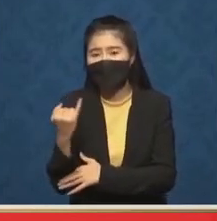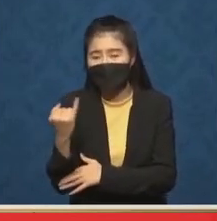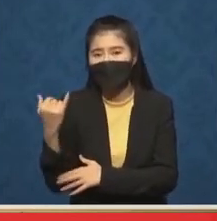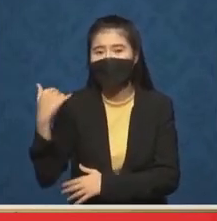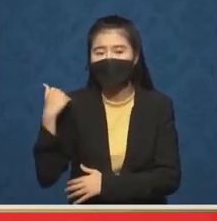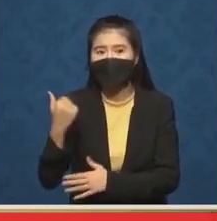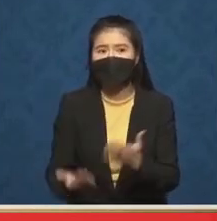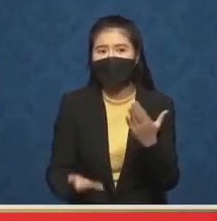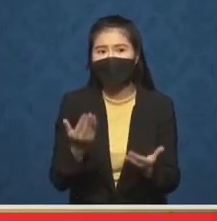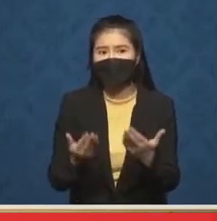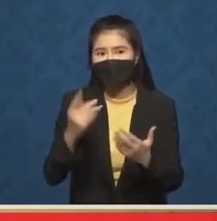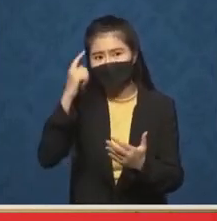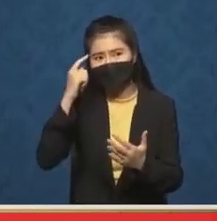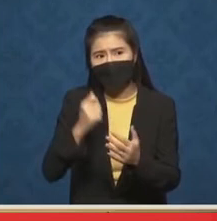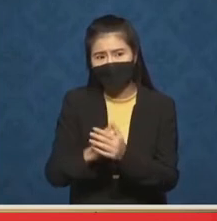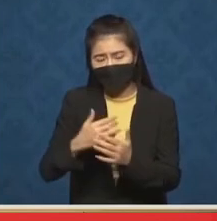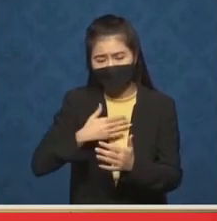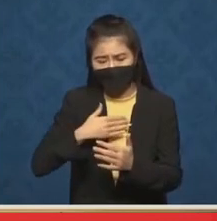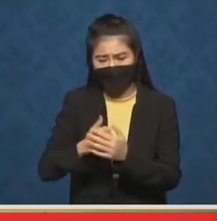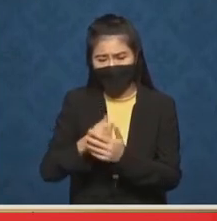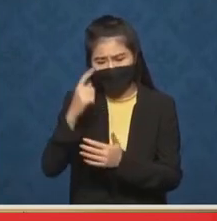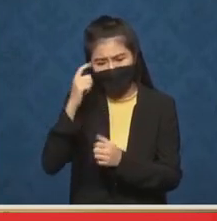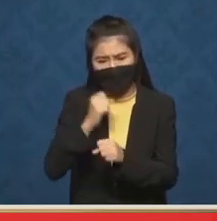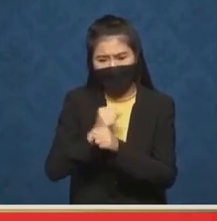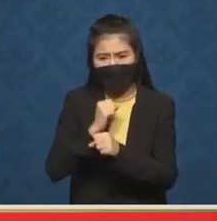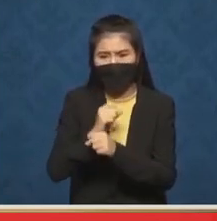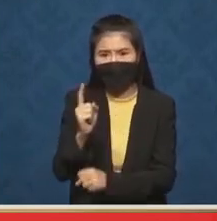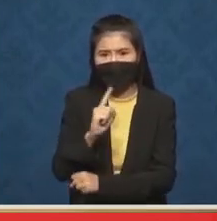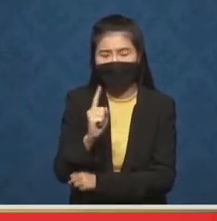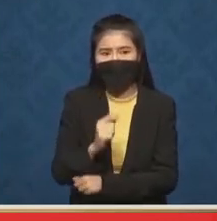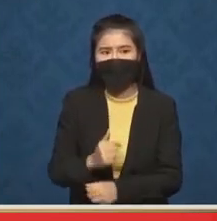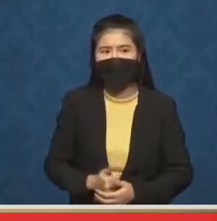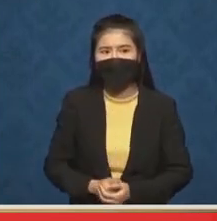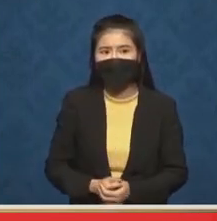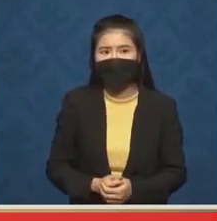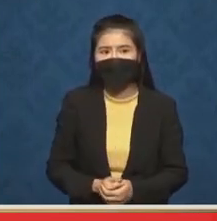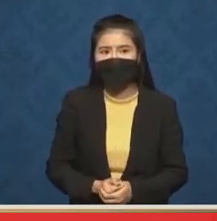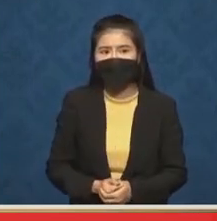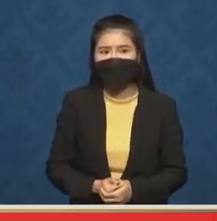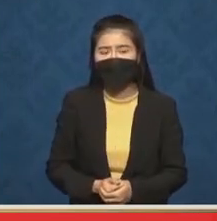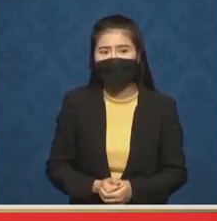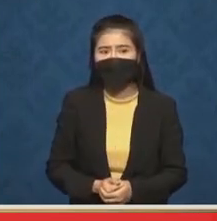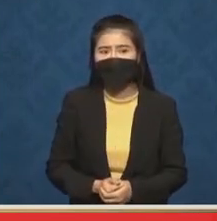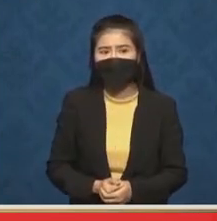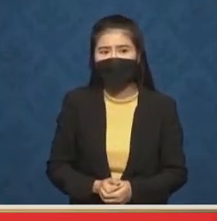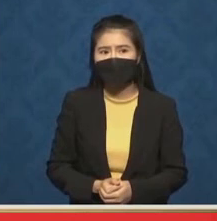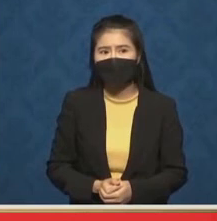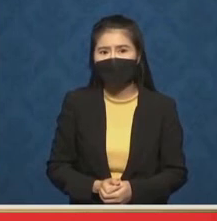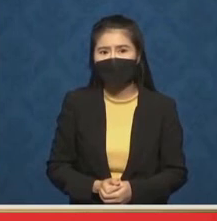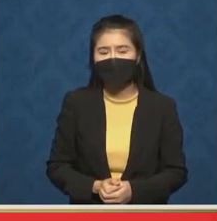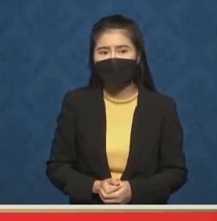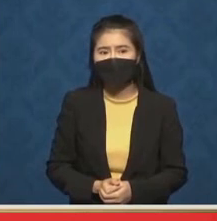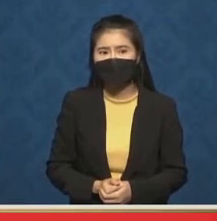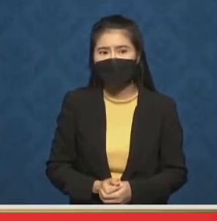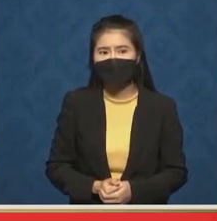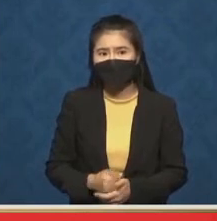เรากบอกวาแต่อยู่จคิดวาเราเล่นบทไหนแต่เขาก็เห็นว่าเราเล่นบ